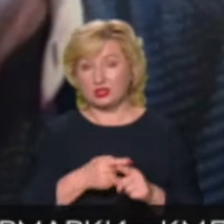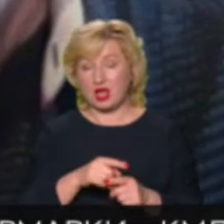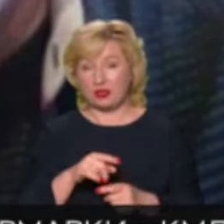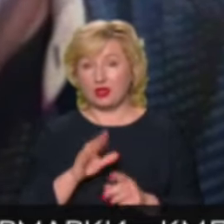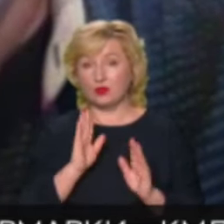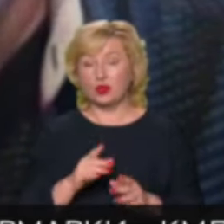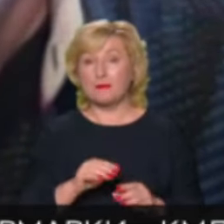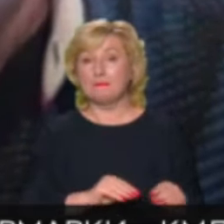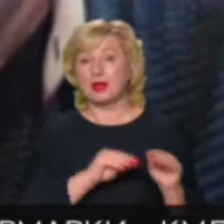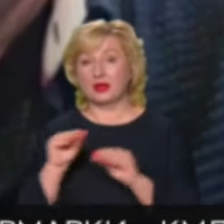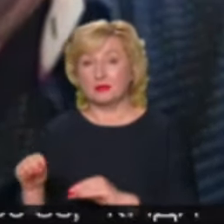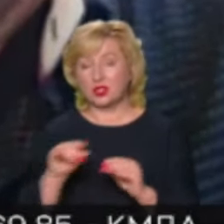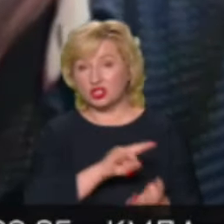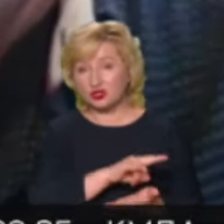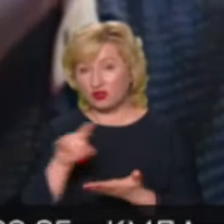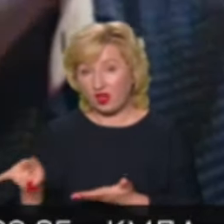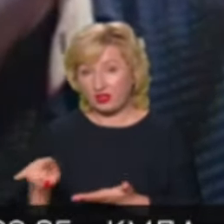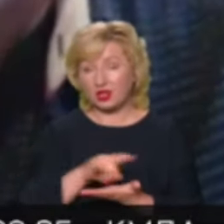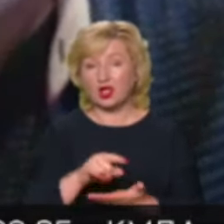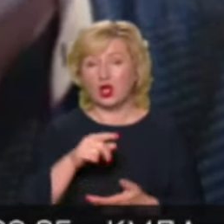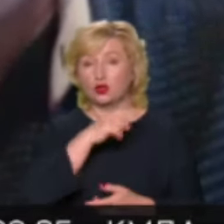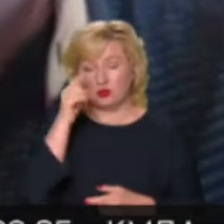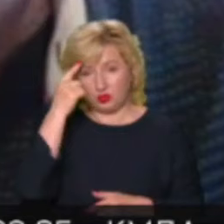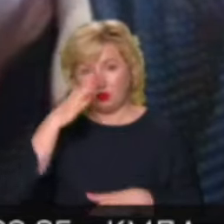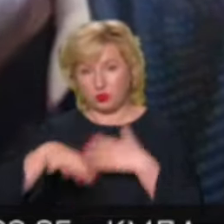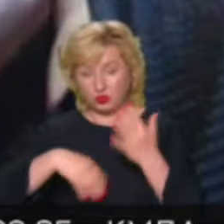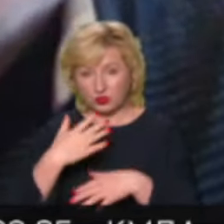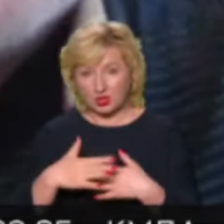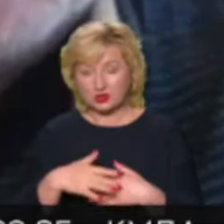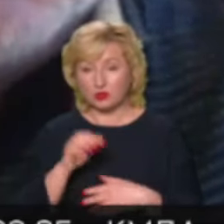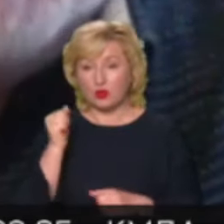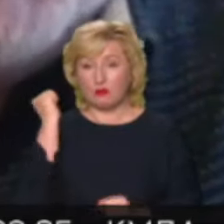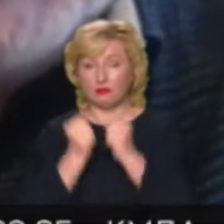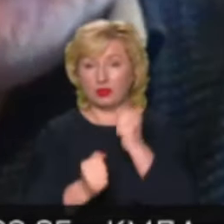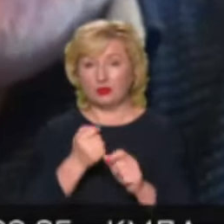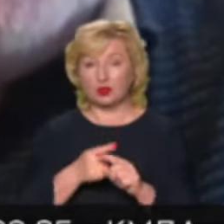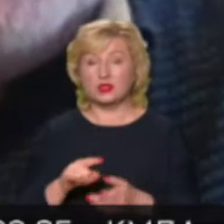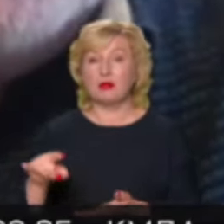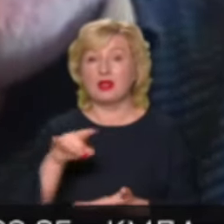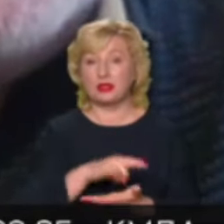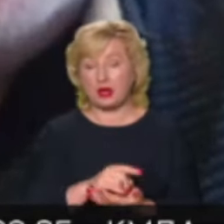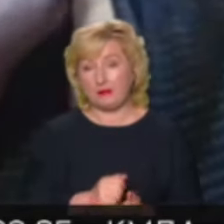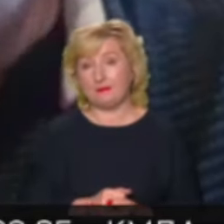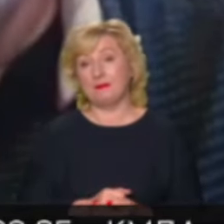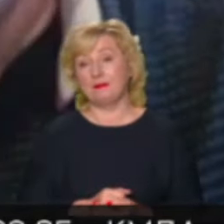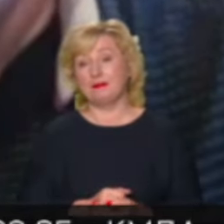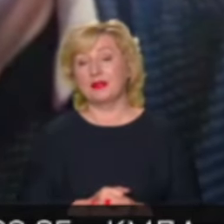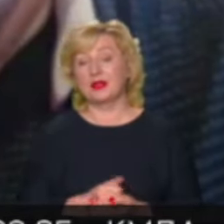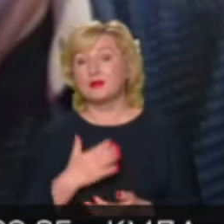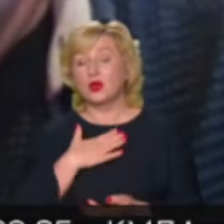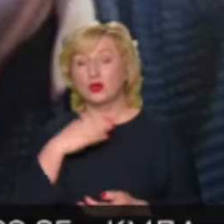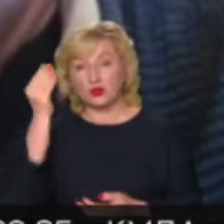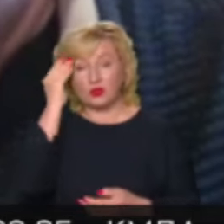їх переміщувати, росіяни будуть там плутатись і будуть бомбити по цим літакам. Ну, на мою думку,